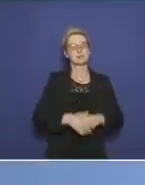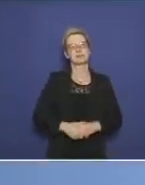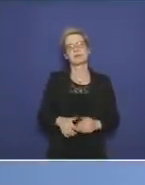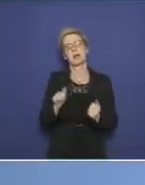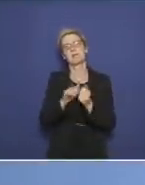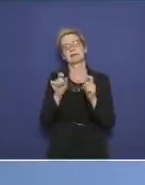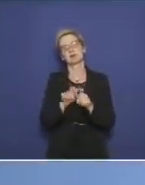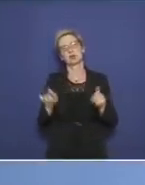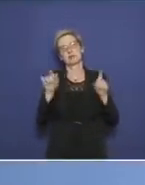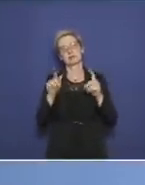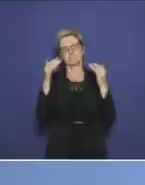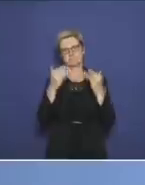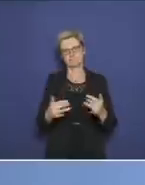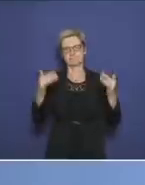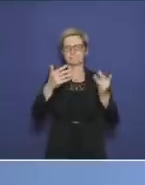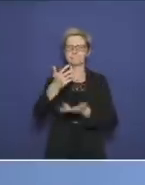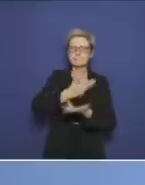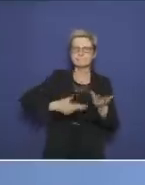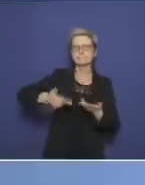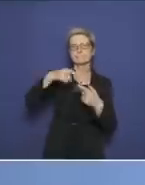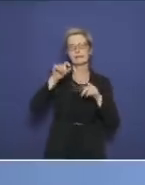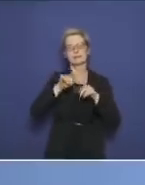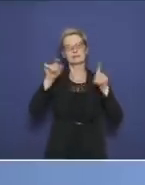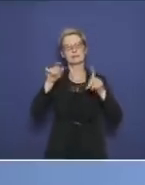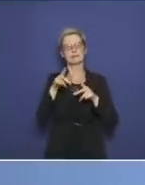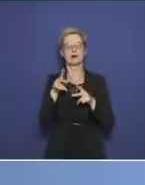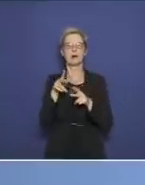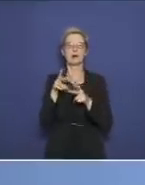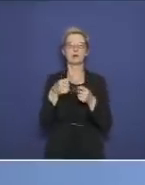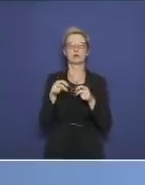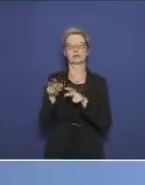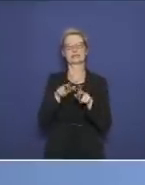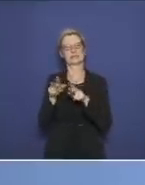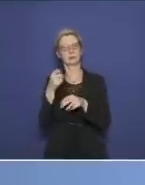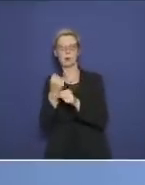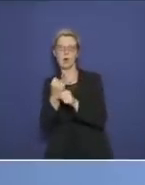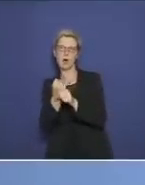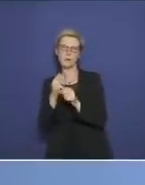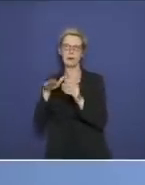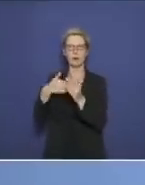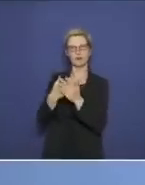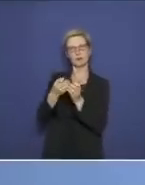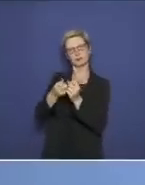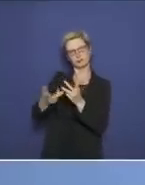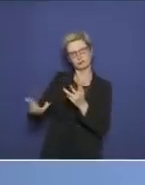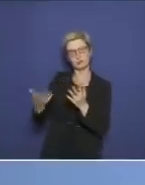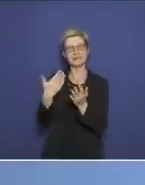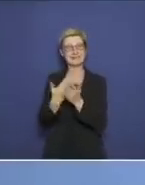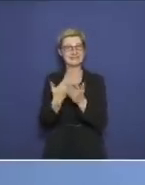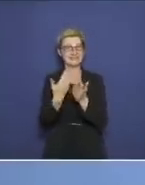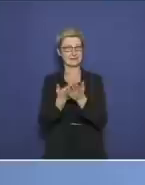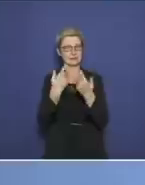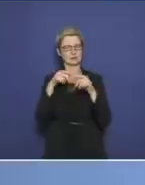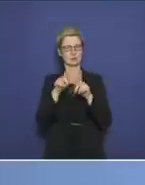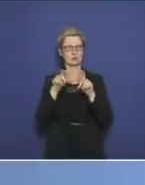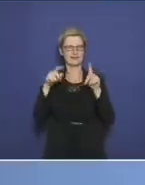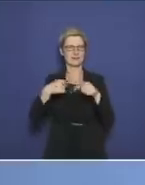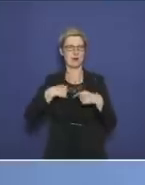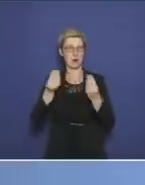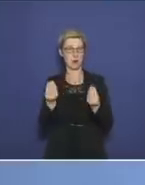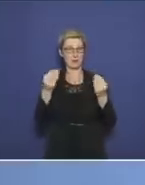dazu, dass man über die Themen der Bundesregierung, die Arbeit der Bundesregierung spricht. Und deswegen habe ich tatsächlich dieses nicht zu